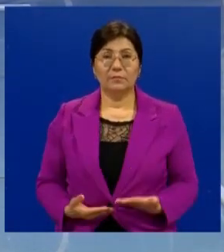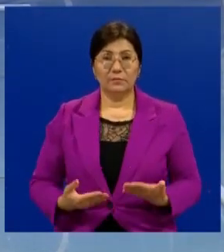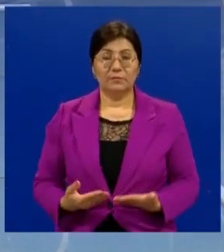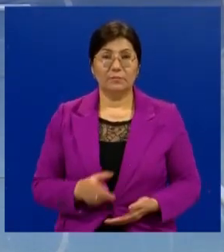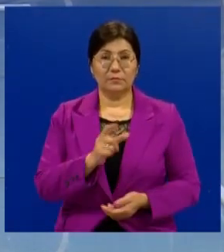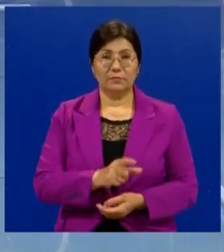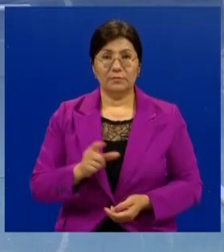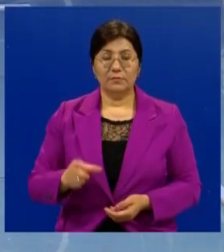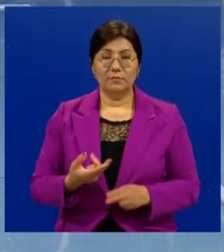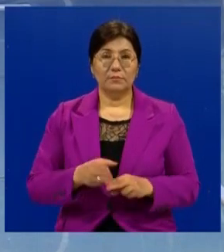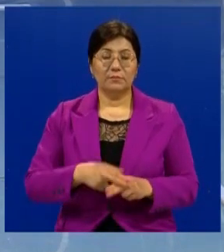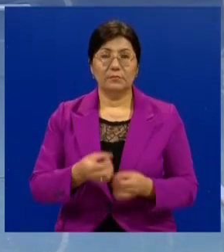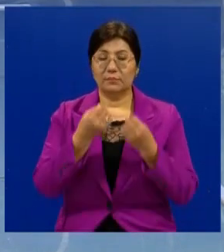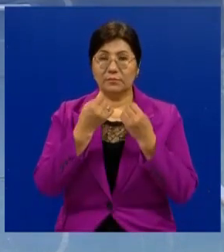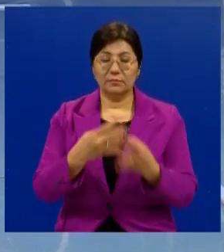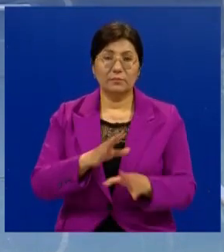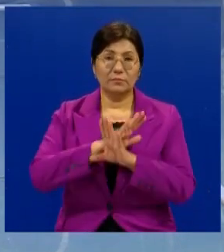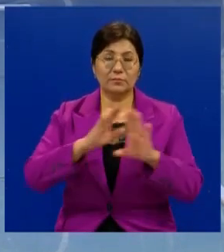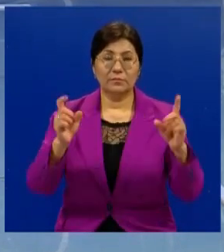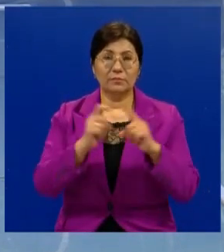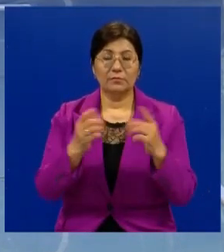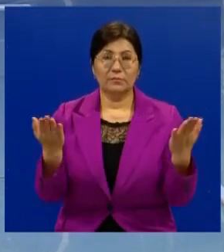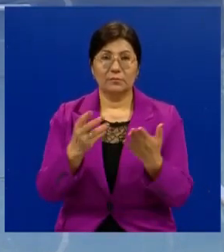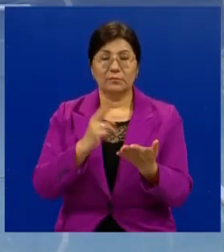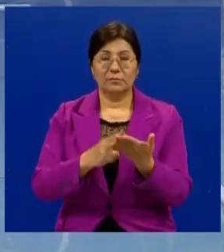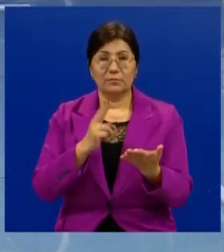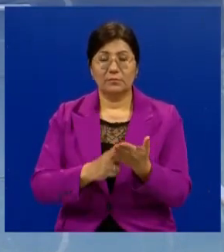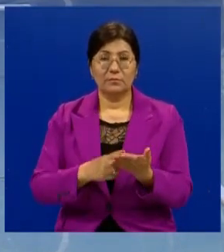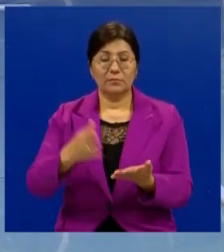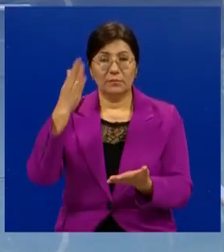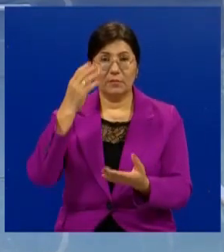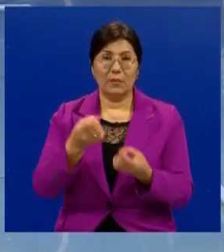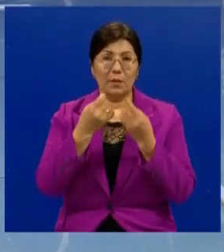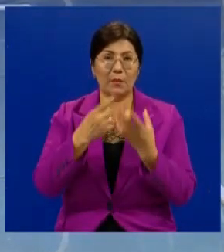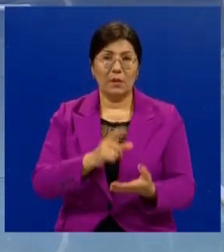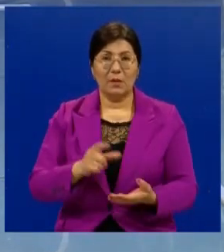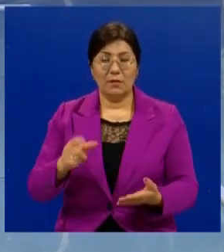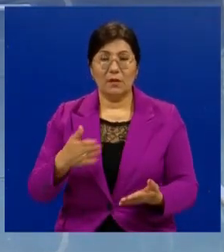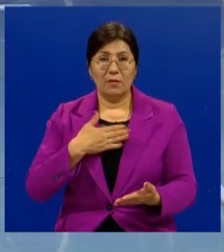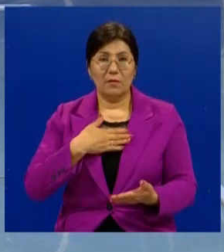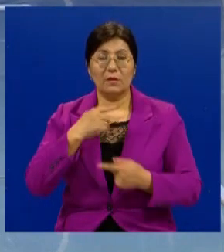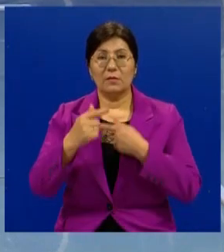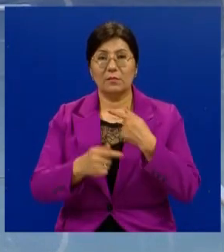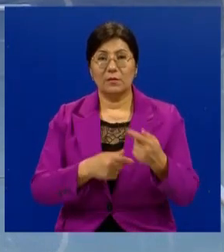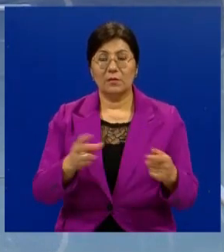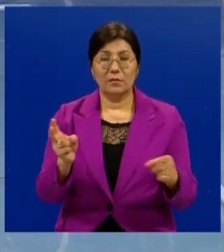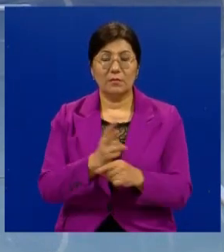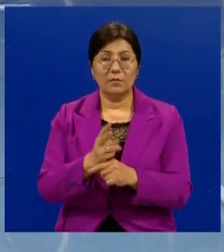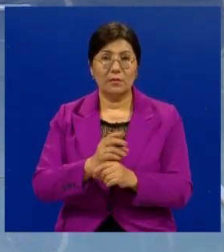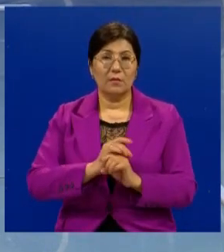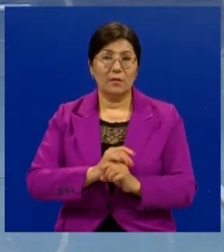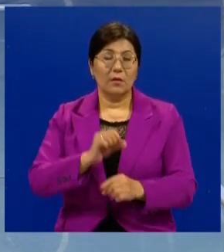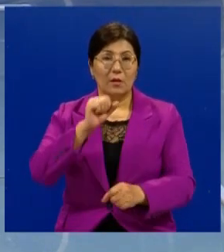жизни людей. Это не просто слова, о чем свидетельствует мнение простых актюбинцев. Также В нашем следующем материале мы